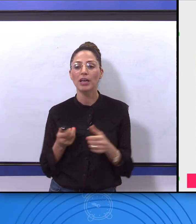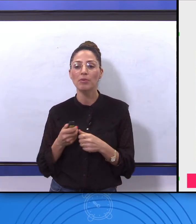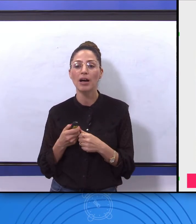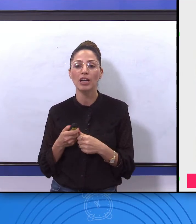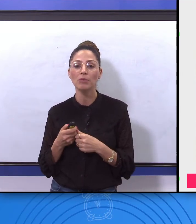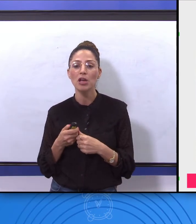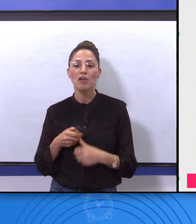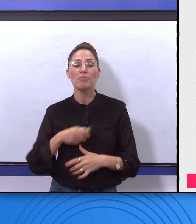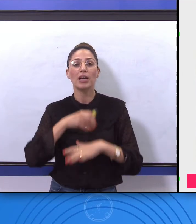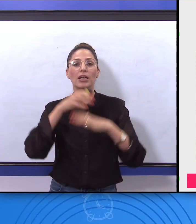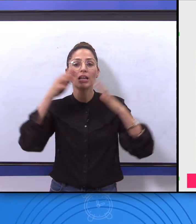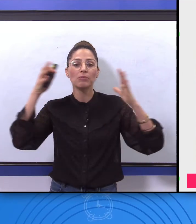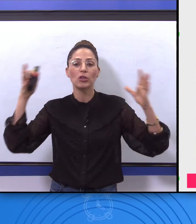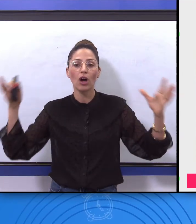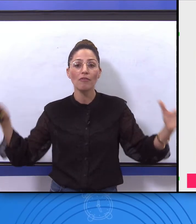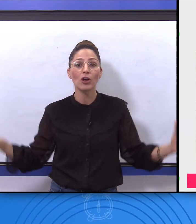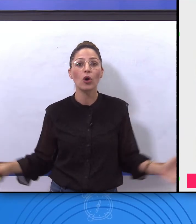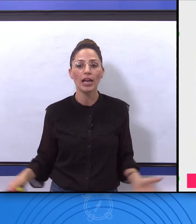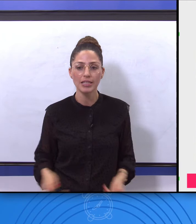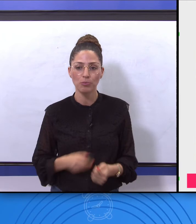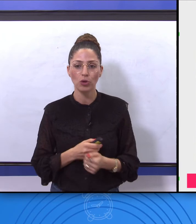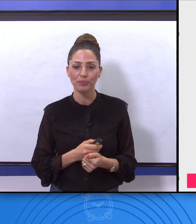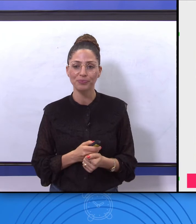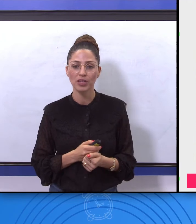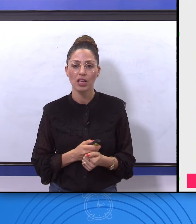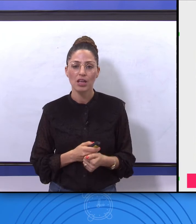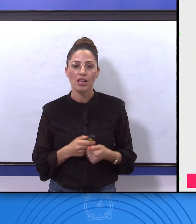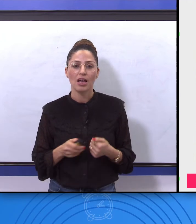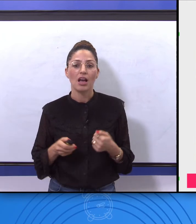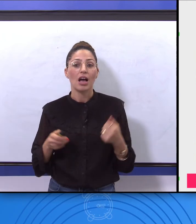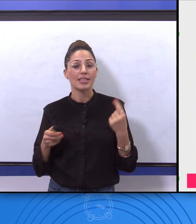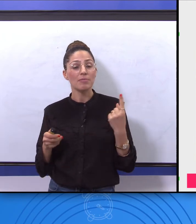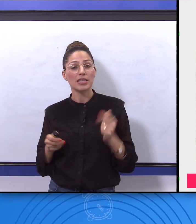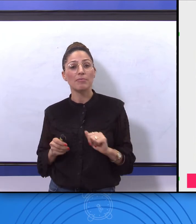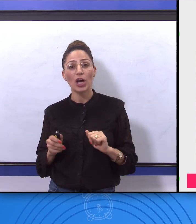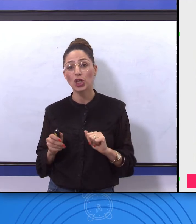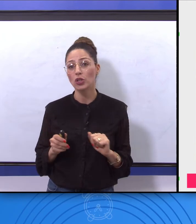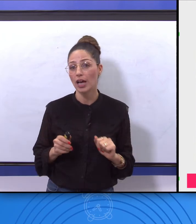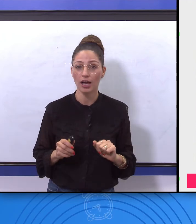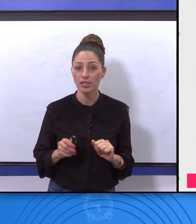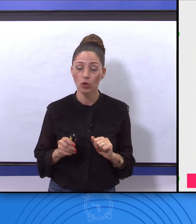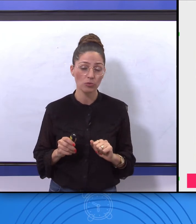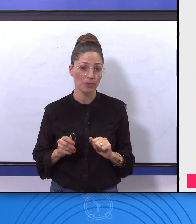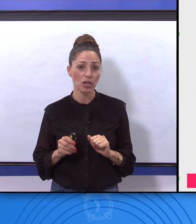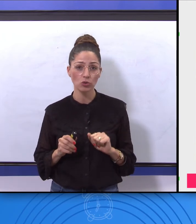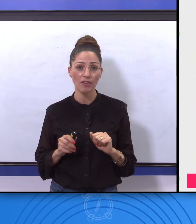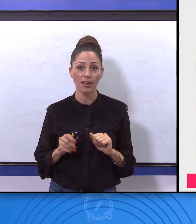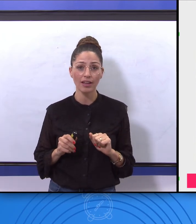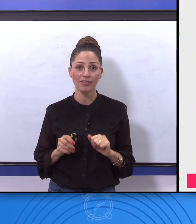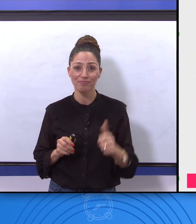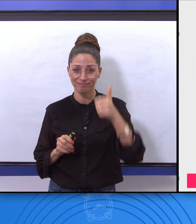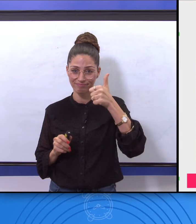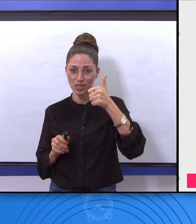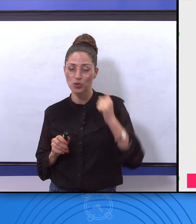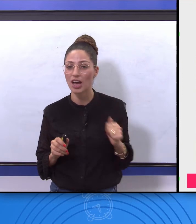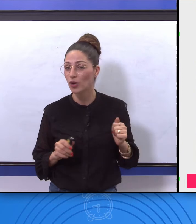על מסמרים במעגלים ומגלגלת בתוכם וגוללת ציפורים. אז הנה משימה ראשונה, זוכרים שביקשנו דף